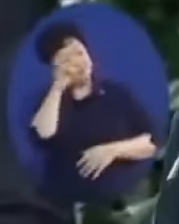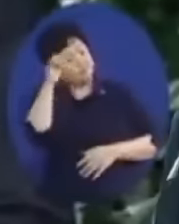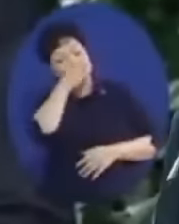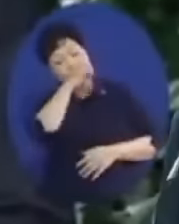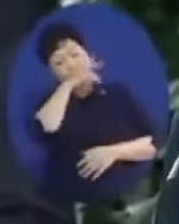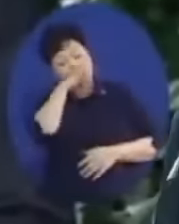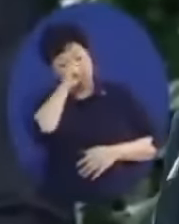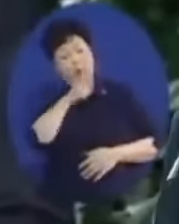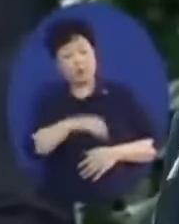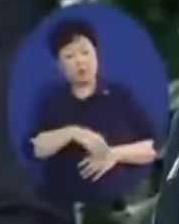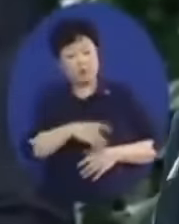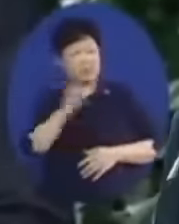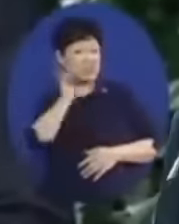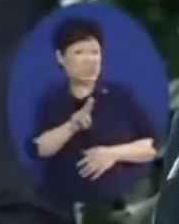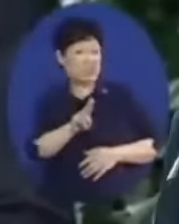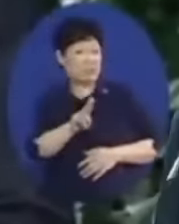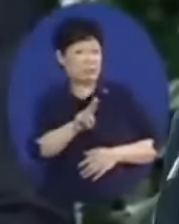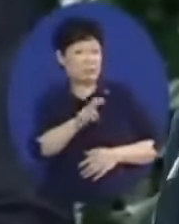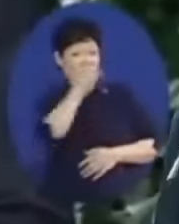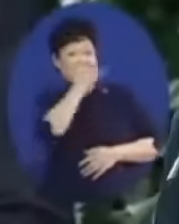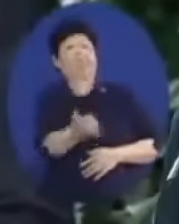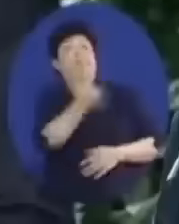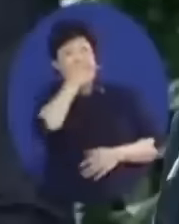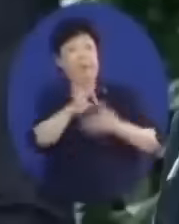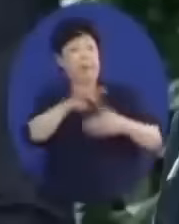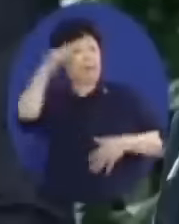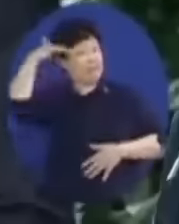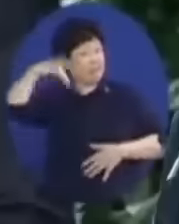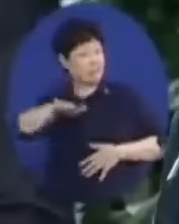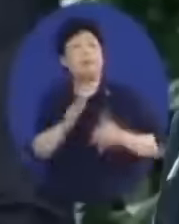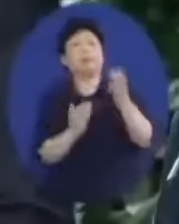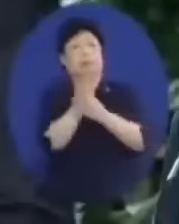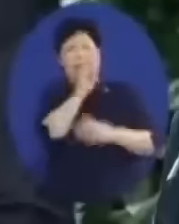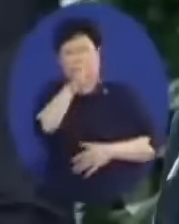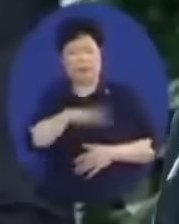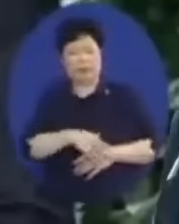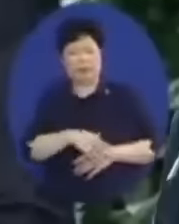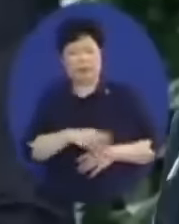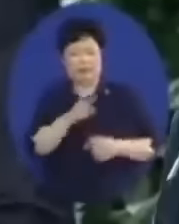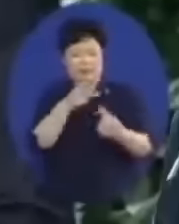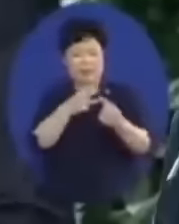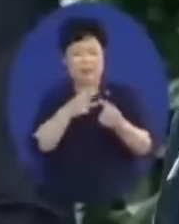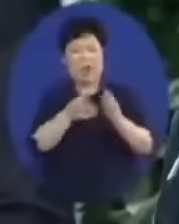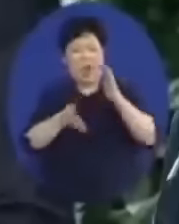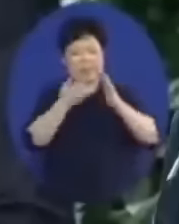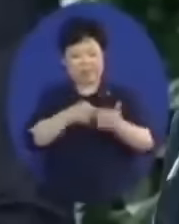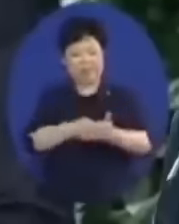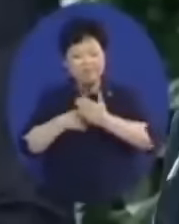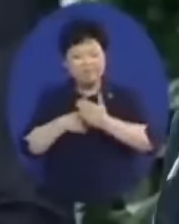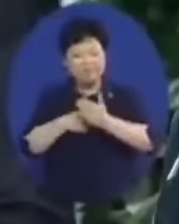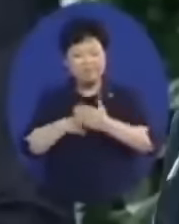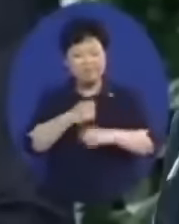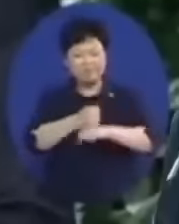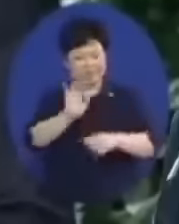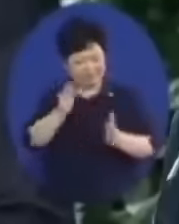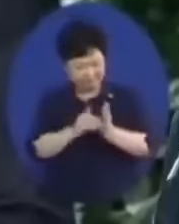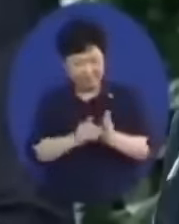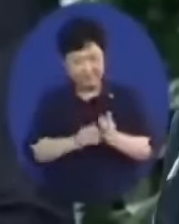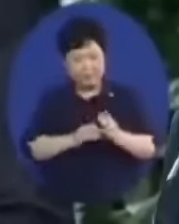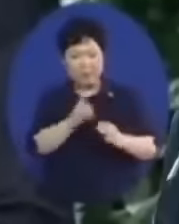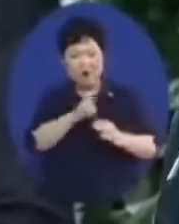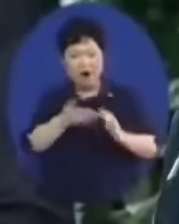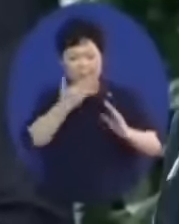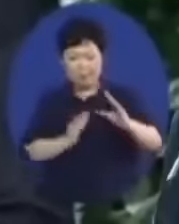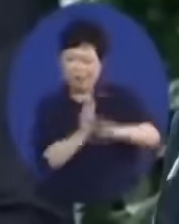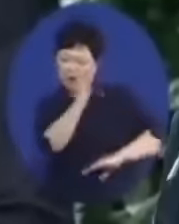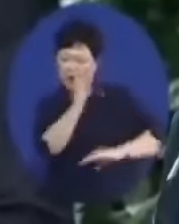잠을 많이 자면 치매에 걸린대요. 적절한 잠을 잘 것입니다. 그다음 셋째, 식욕을 절제하며 먹을 것입니다. 과식하는